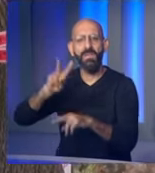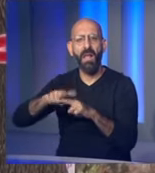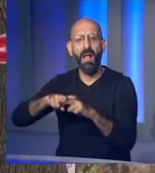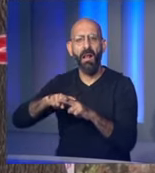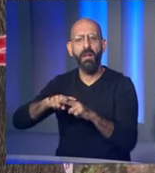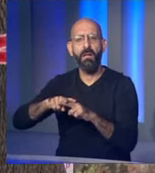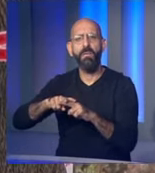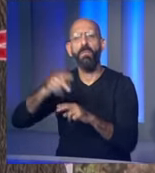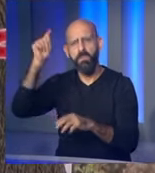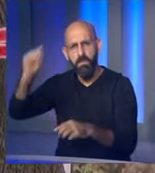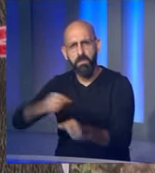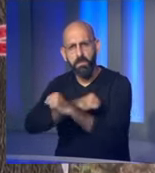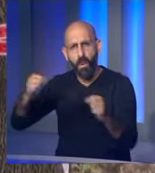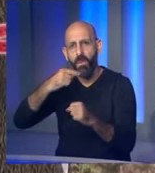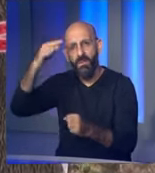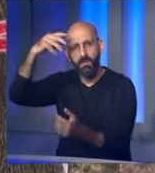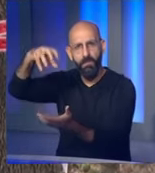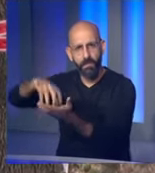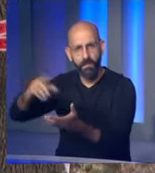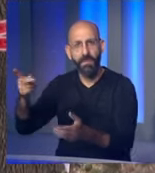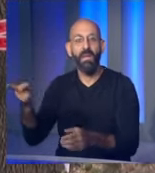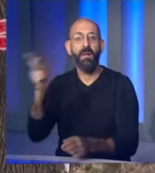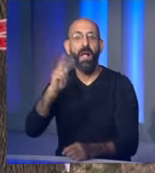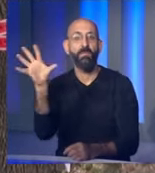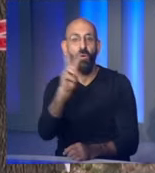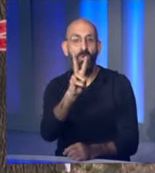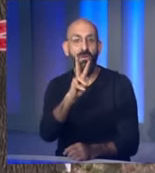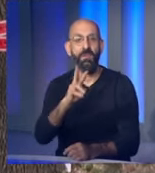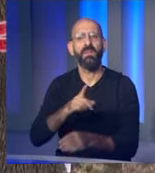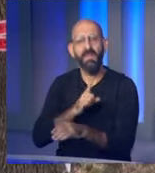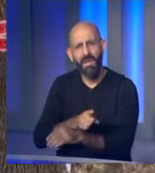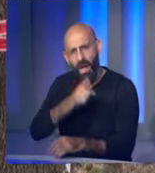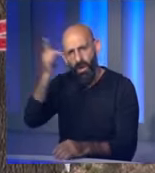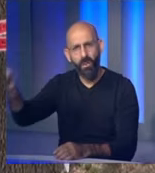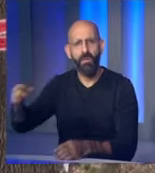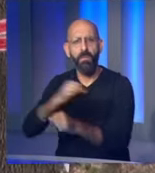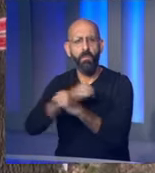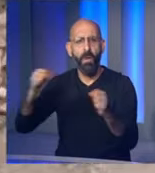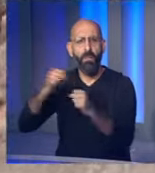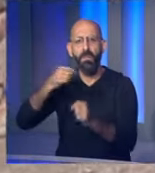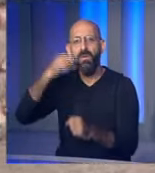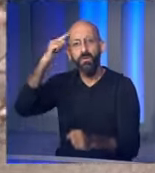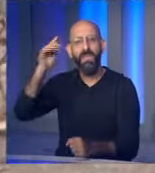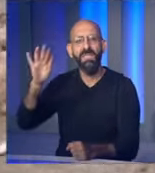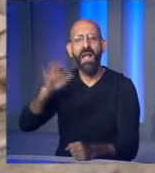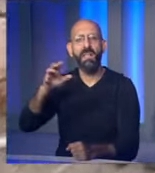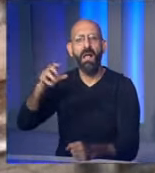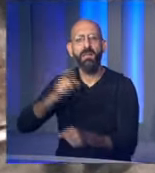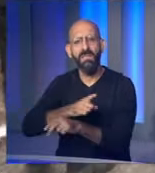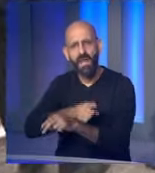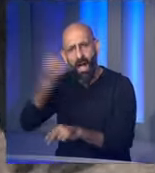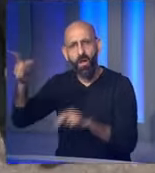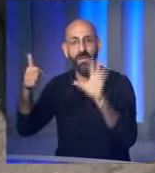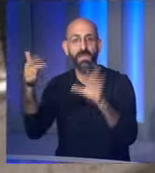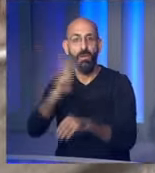لبلده مارون الراس كما استهدفت ايضا تجمعا لقوات جيش العدو شمال بلده مارون الراس بيات صاروخيه حزب الله كان